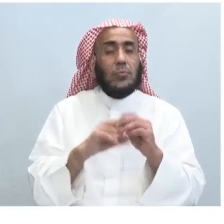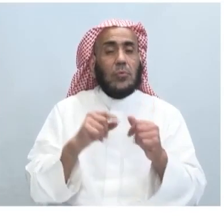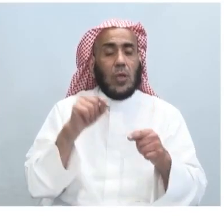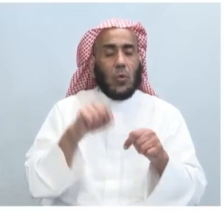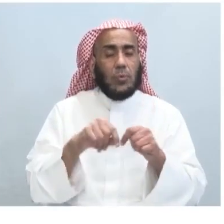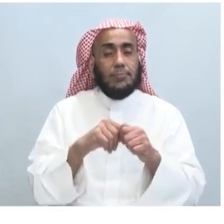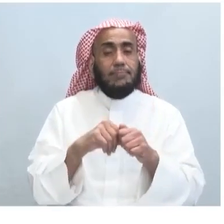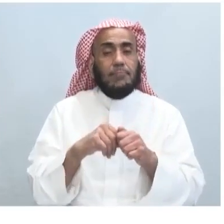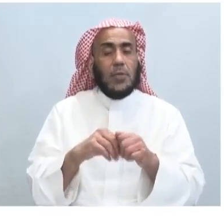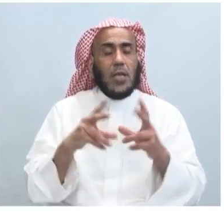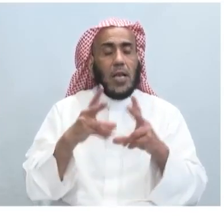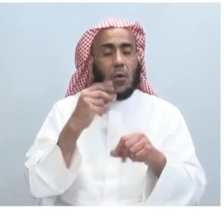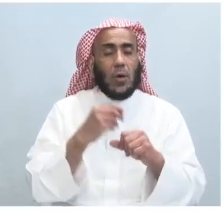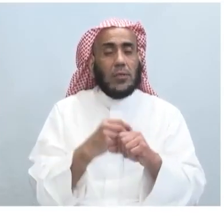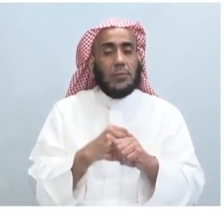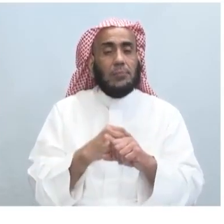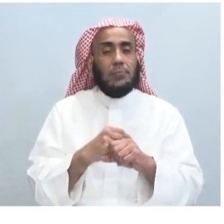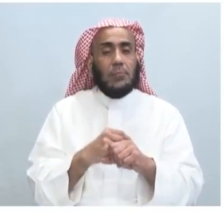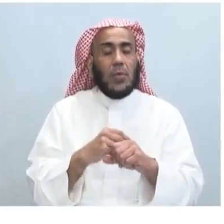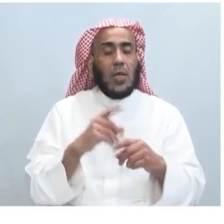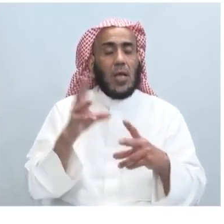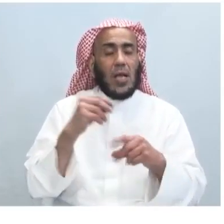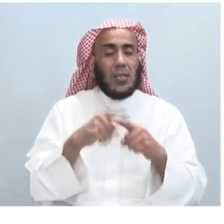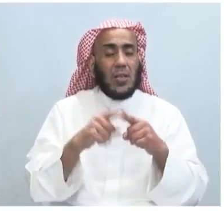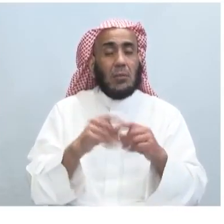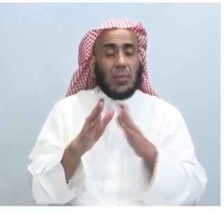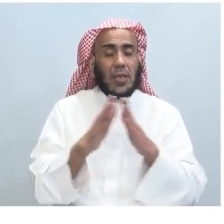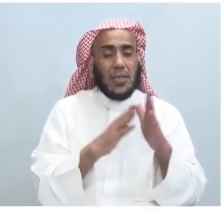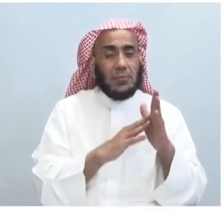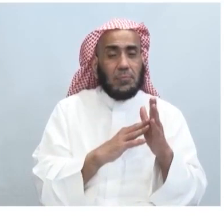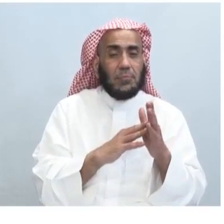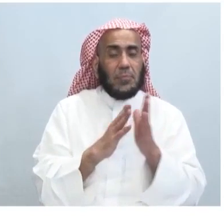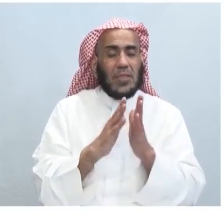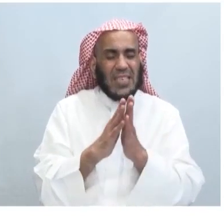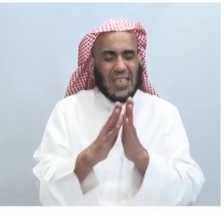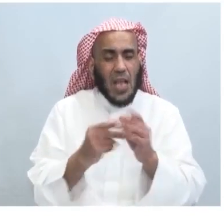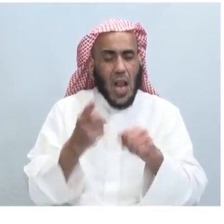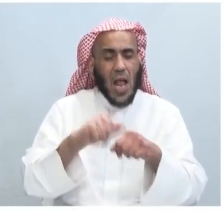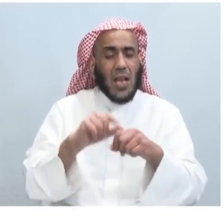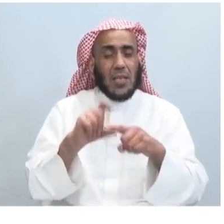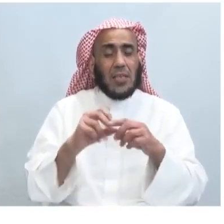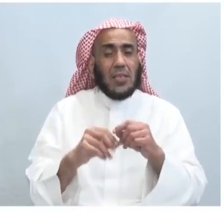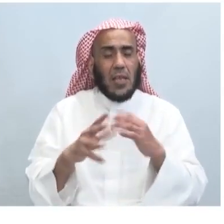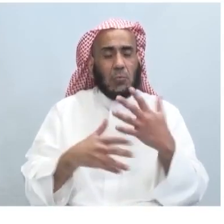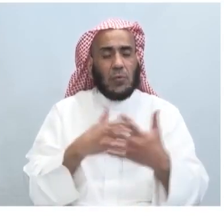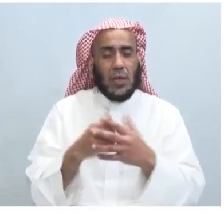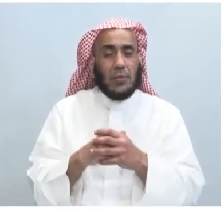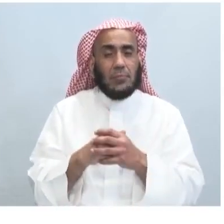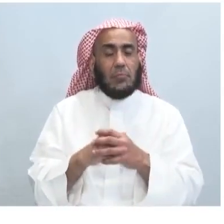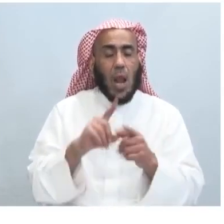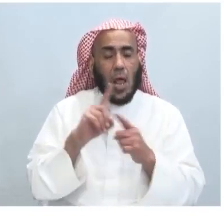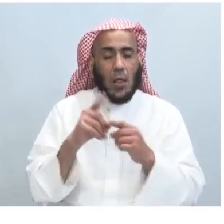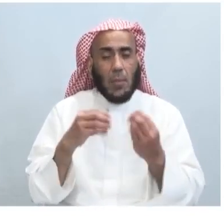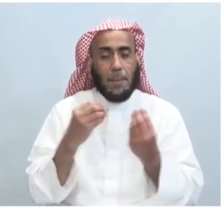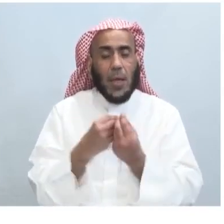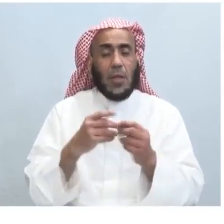سيكون النواتج حاصل ضرب تركيزهم على تركيز المتفاعل لاحظ معي